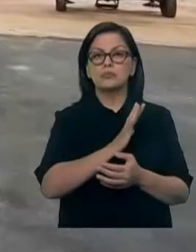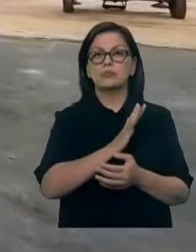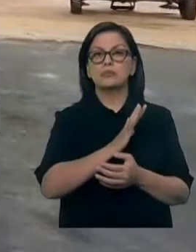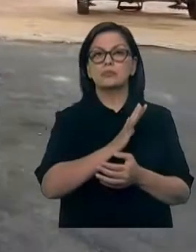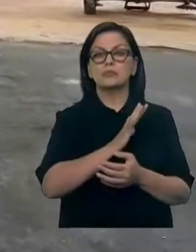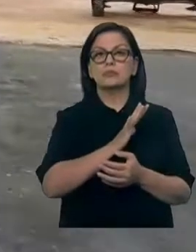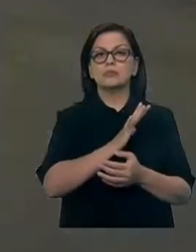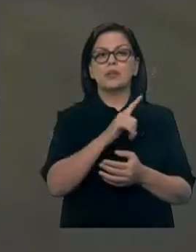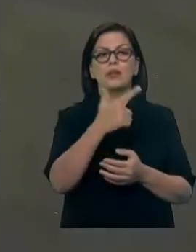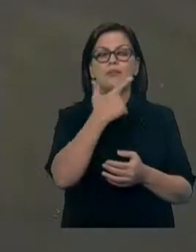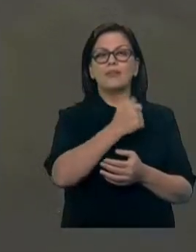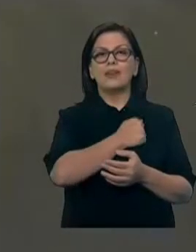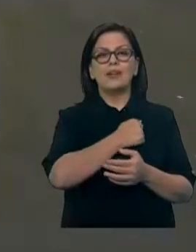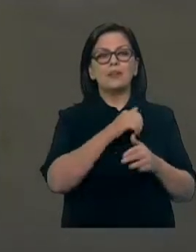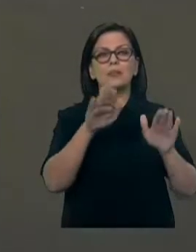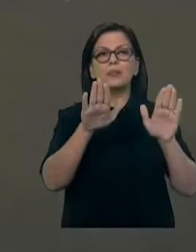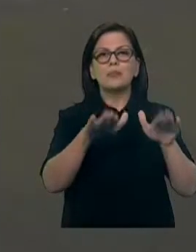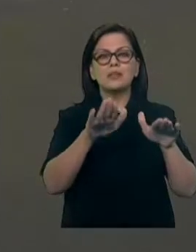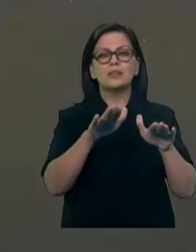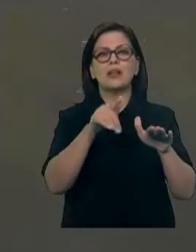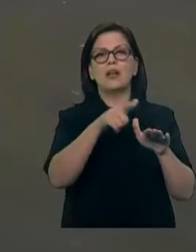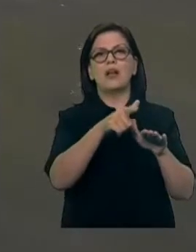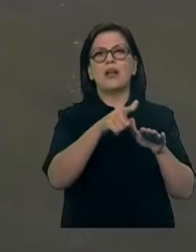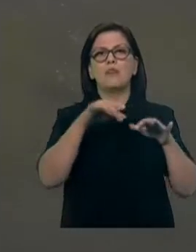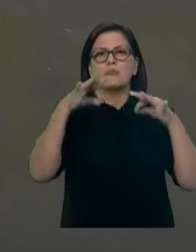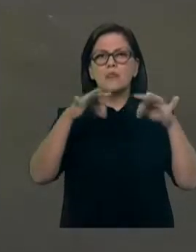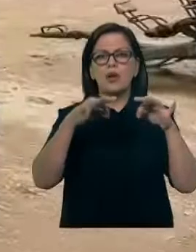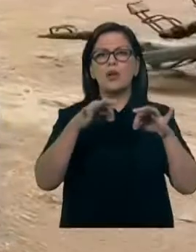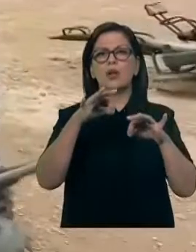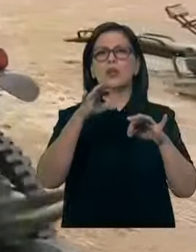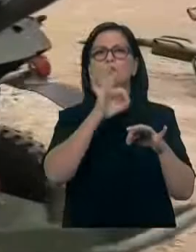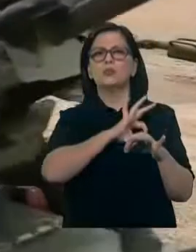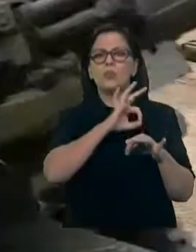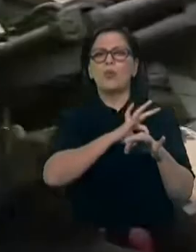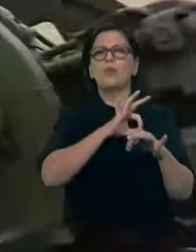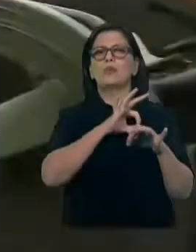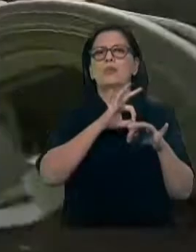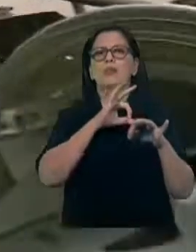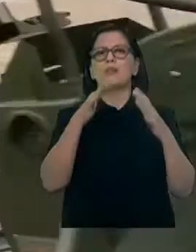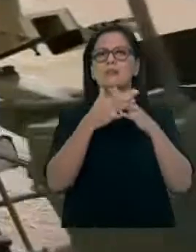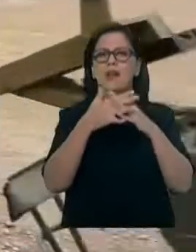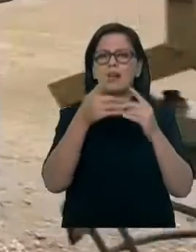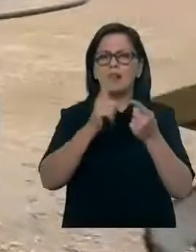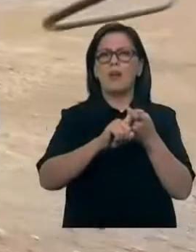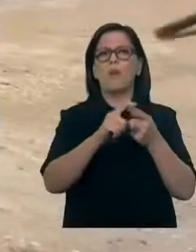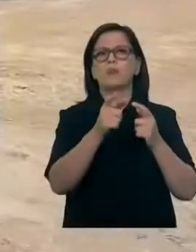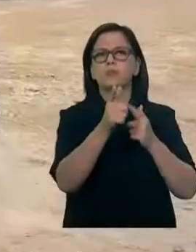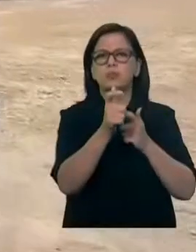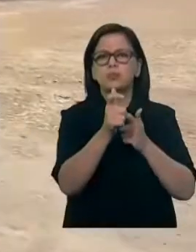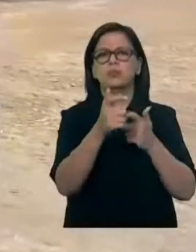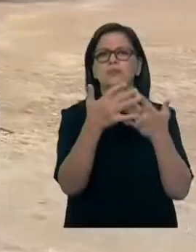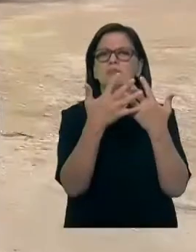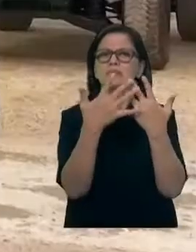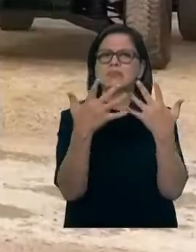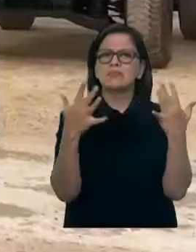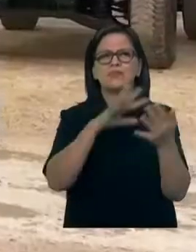başçısına hərbi hissənin xidməti istifadəsində olan zirehli döyüş maşınları, atıcı silahlar, qumbara atanlar, iri çaplı plyumyotlar,